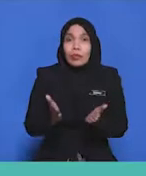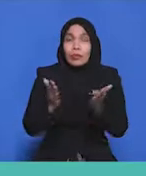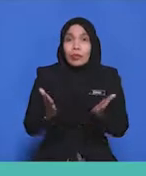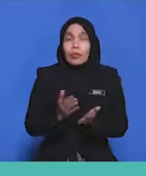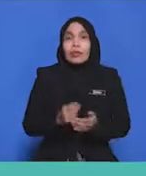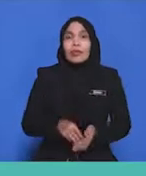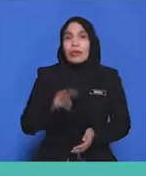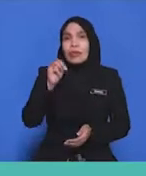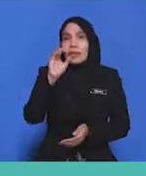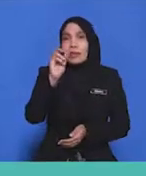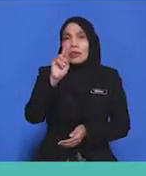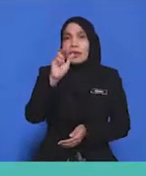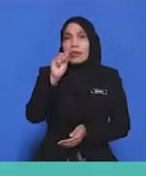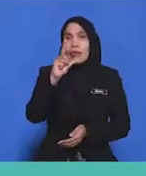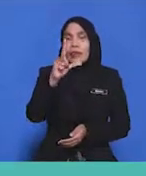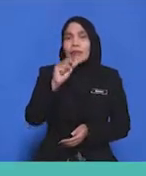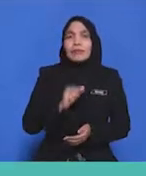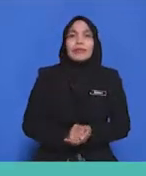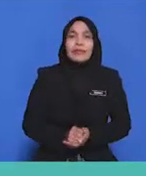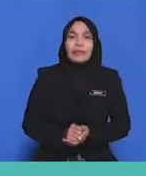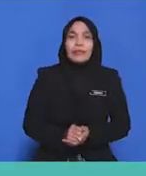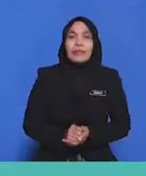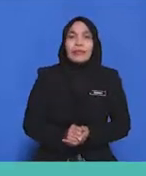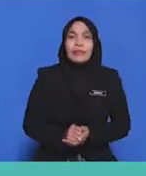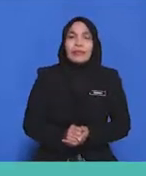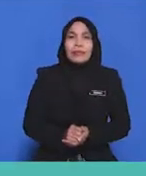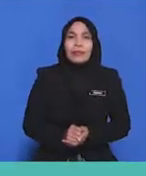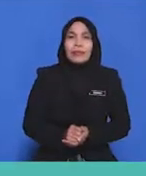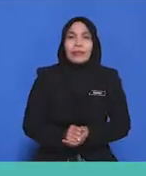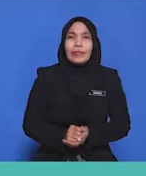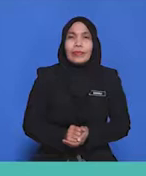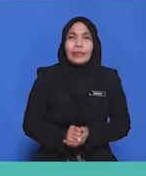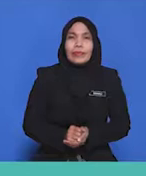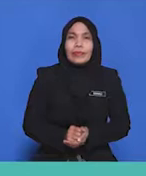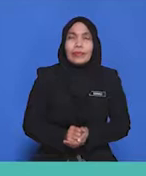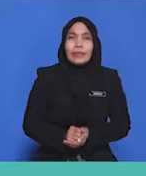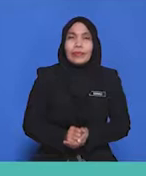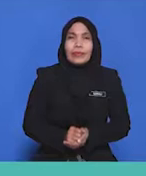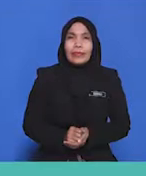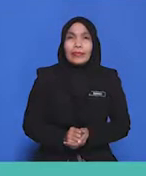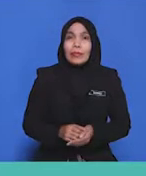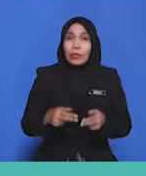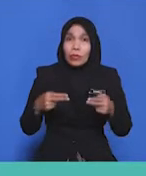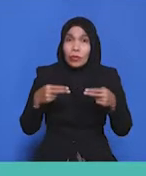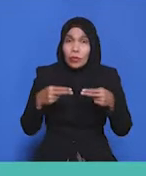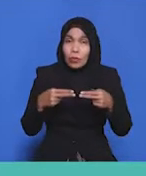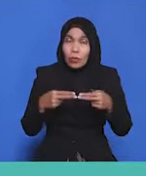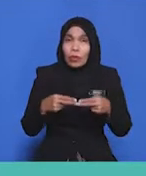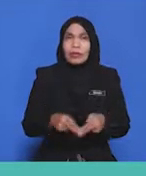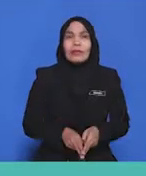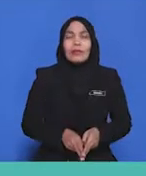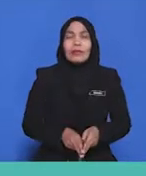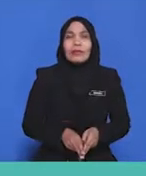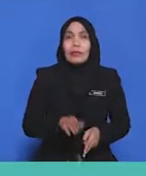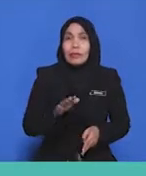badminton sehingga menjadi legenda badminton negara. Hubungan adik-beradik anak-anak Datuk